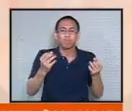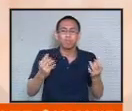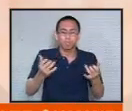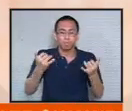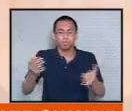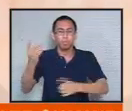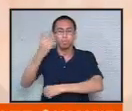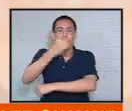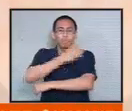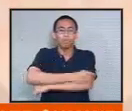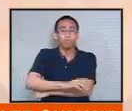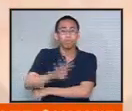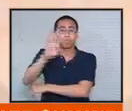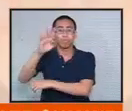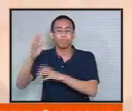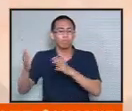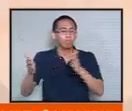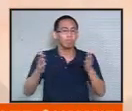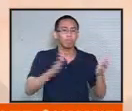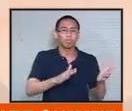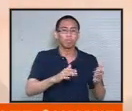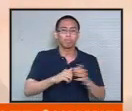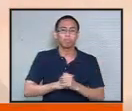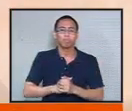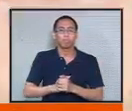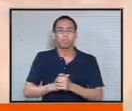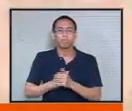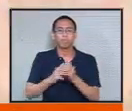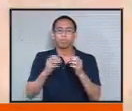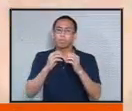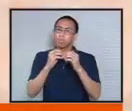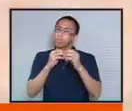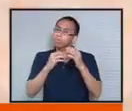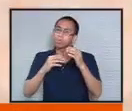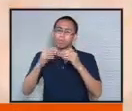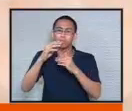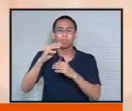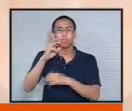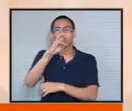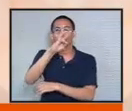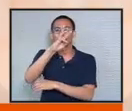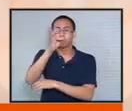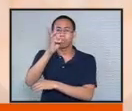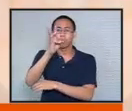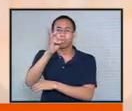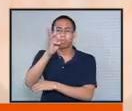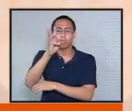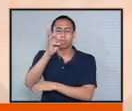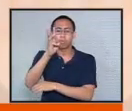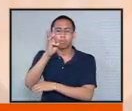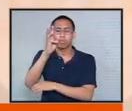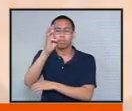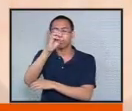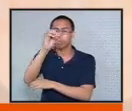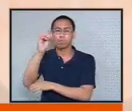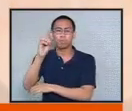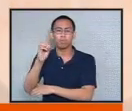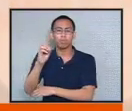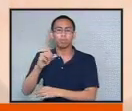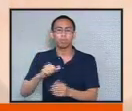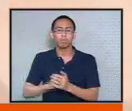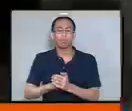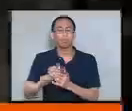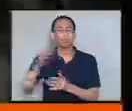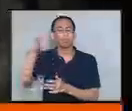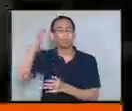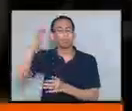kung saan 4 ang nasawi. Mas mataas ito ng higit 46% kumpara sa kabuoang mga kasong naitala noong nakaraang